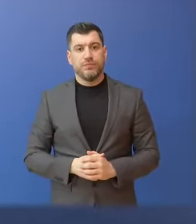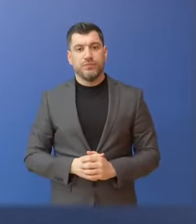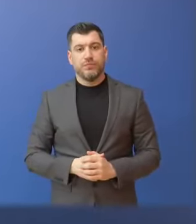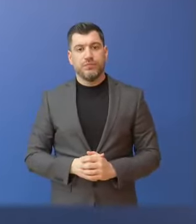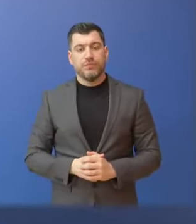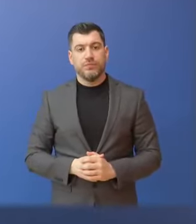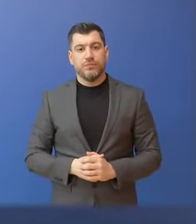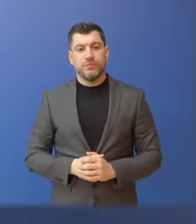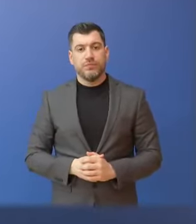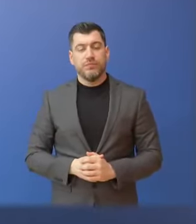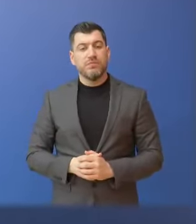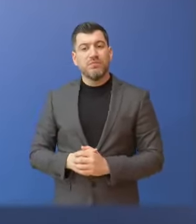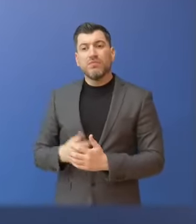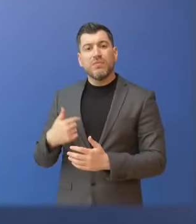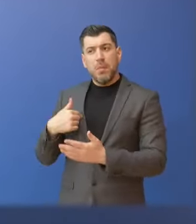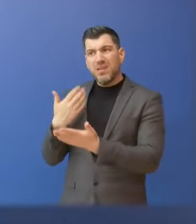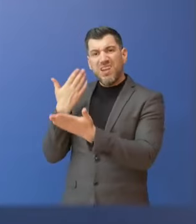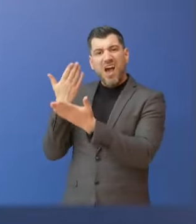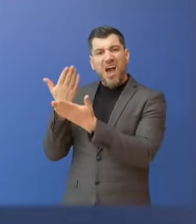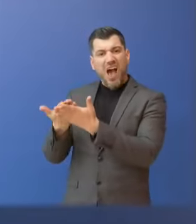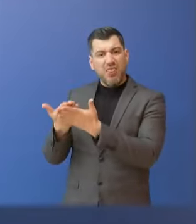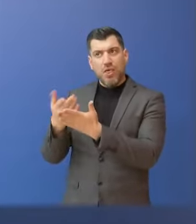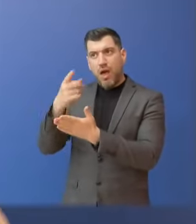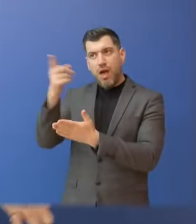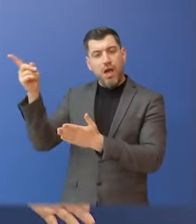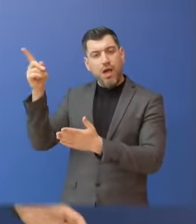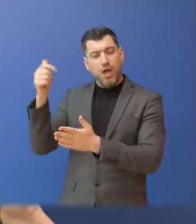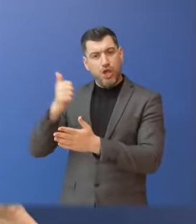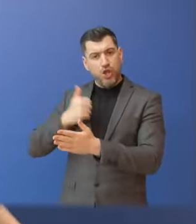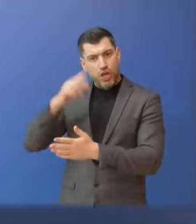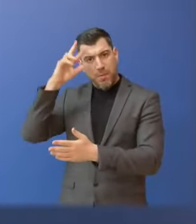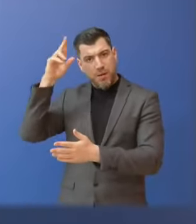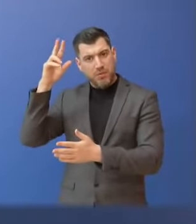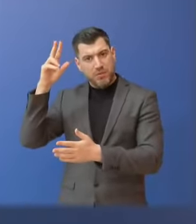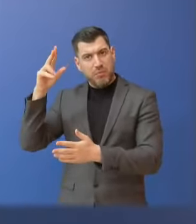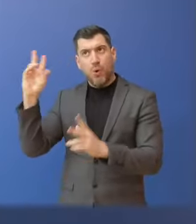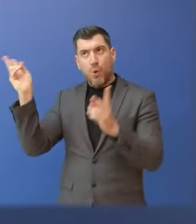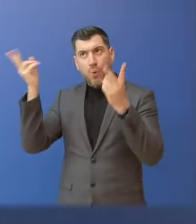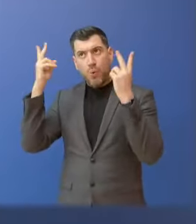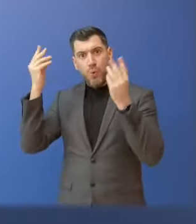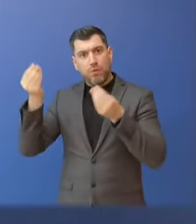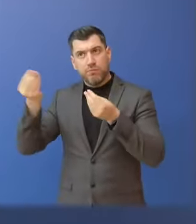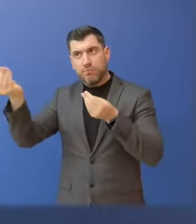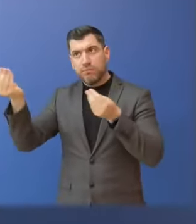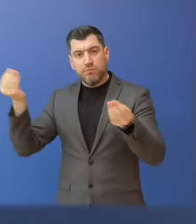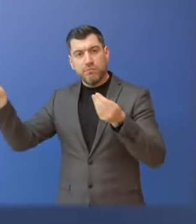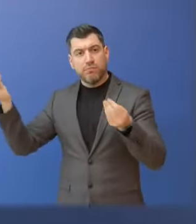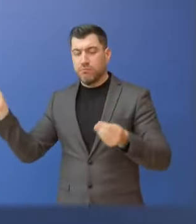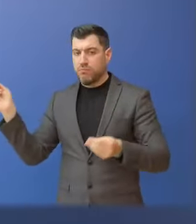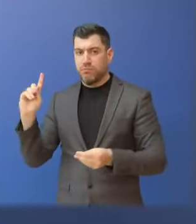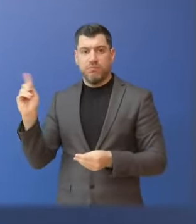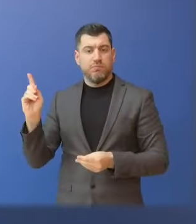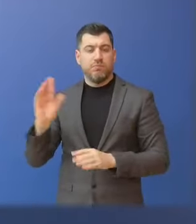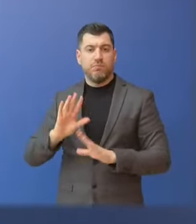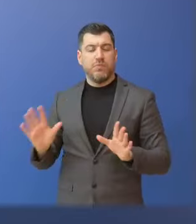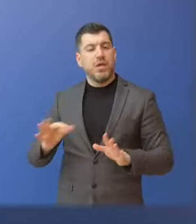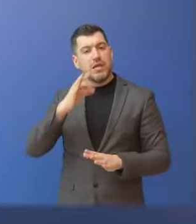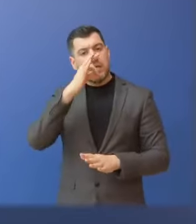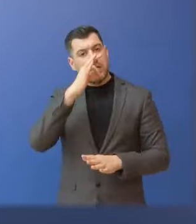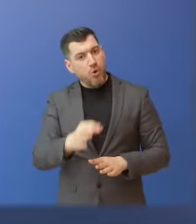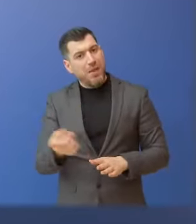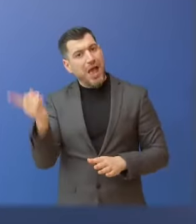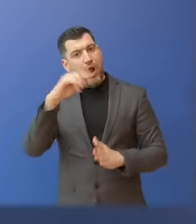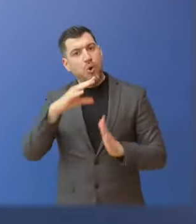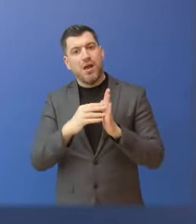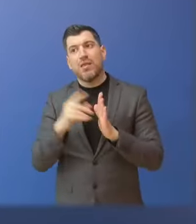άδειες και θα ενισχυθούν και τα δημόσια πανεπιστήμια κάτι που συνέβει σε όλες τις υπόλοιπες χώρες το έχω πει πολλές φορές στο παράδειγμα της κύπρου που είναι δίπλα